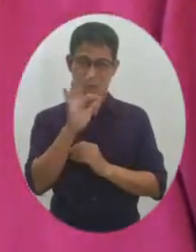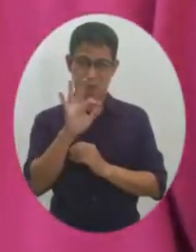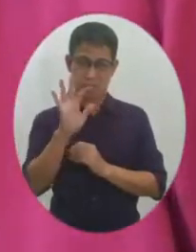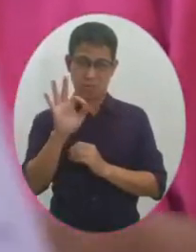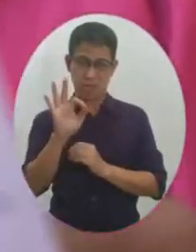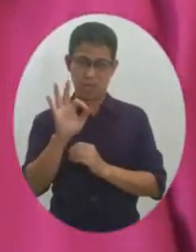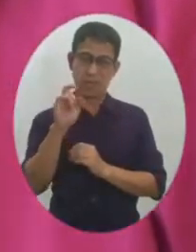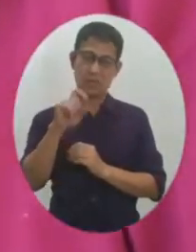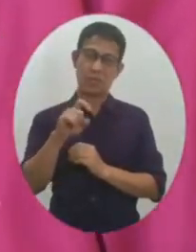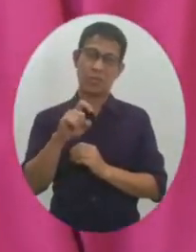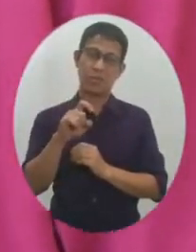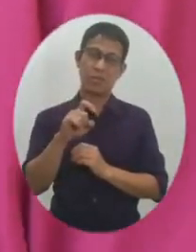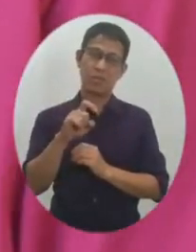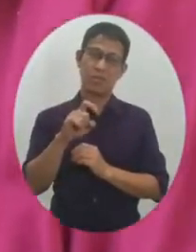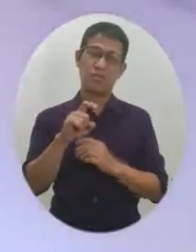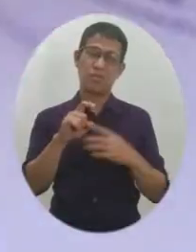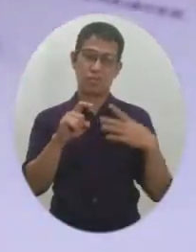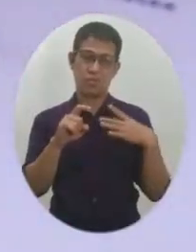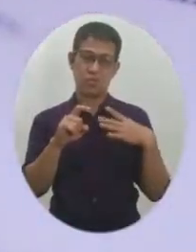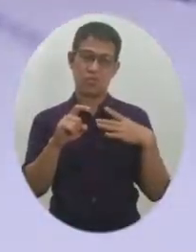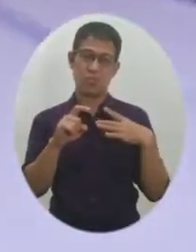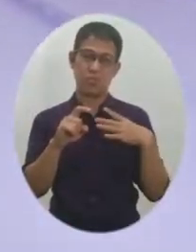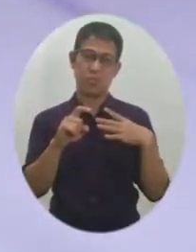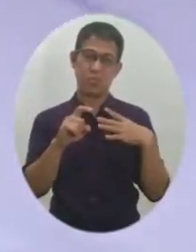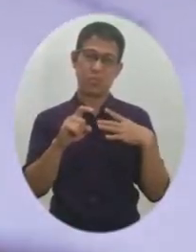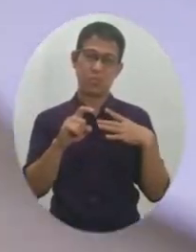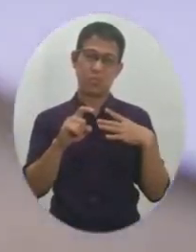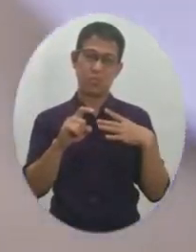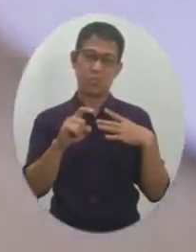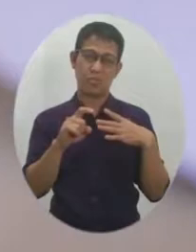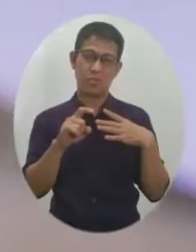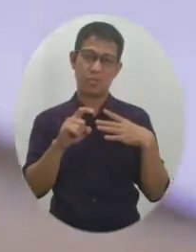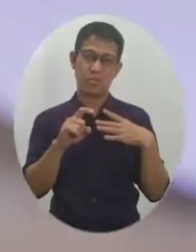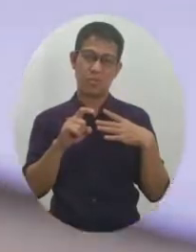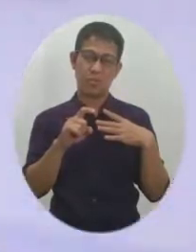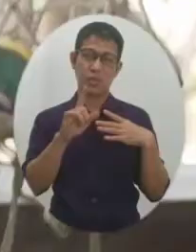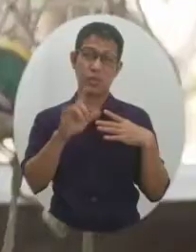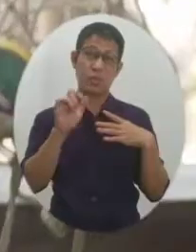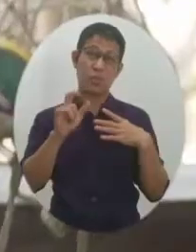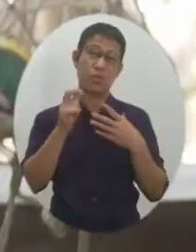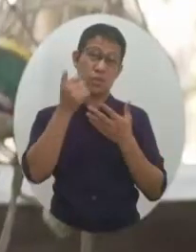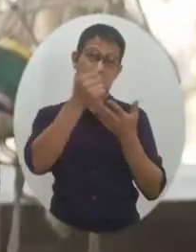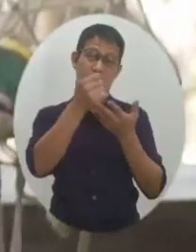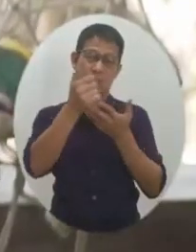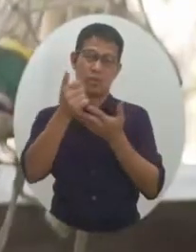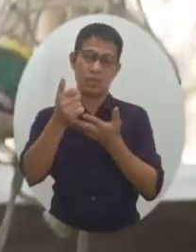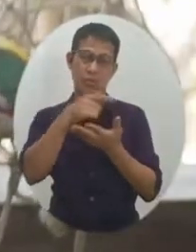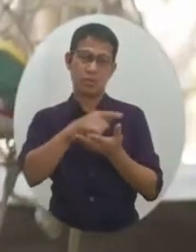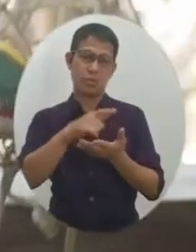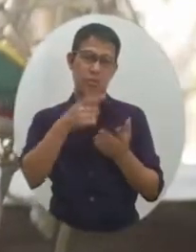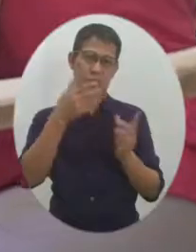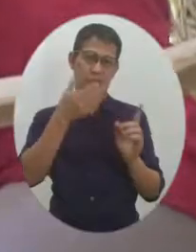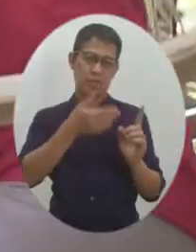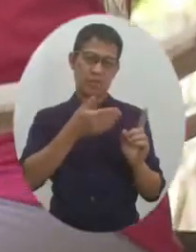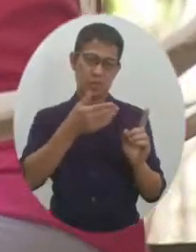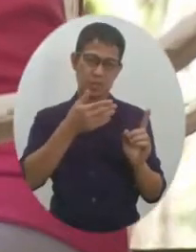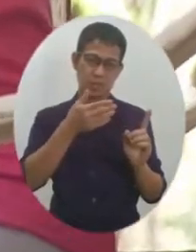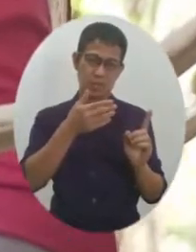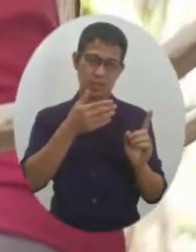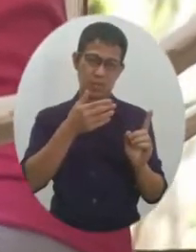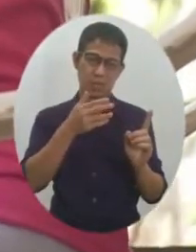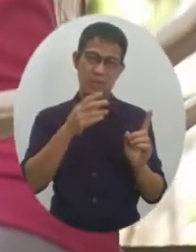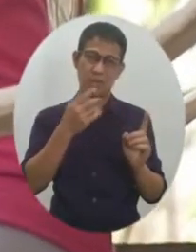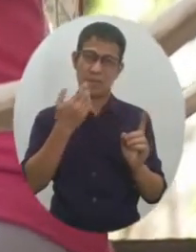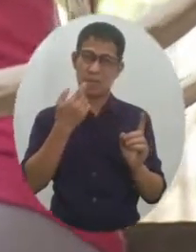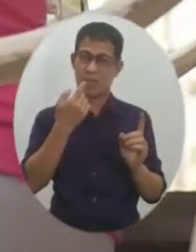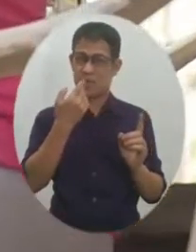din po nila ako na kung wala talaga kayong pera, maghantay na lang kayo ng tamang panahon at marami naman ding malalapitan. Ang batang ito